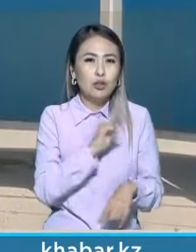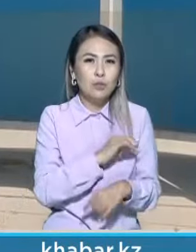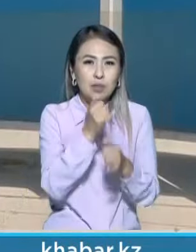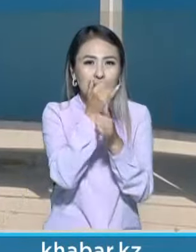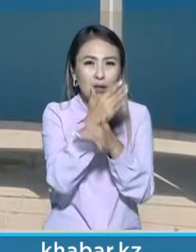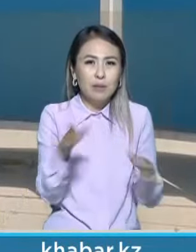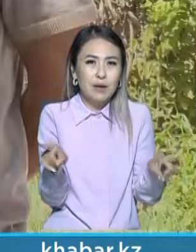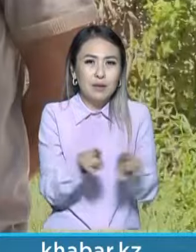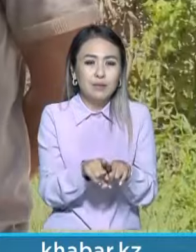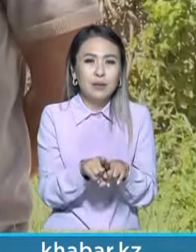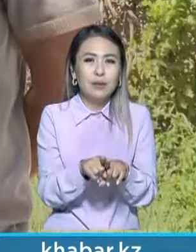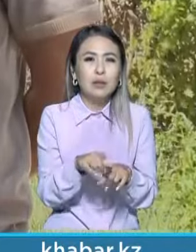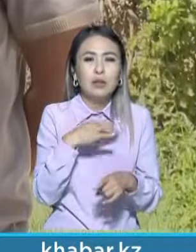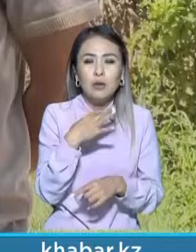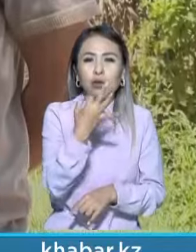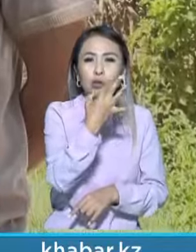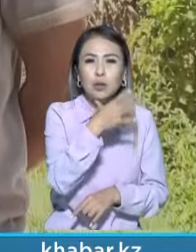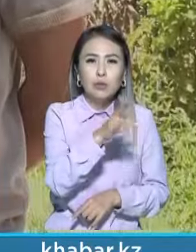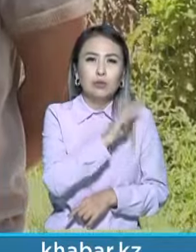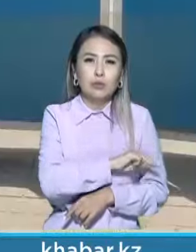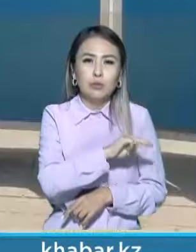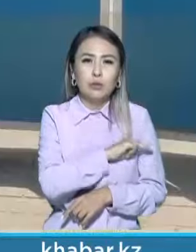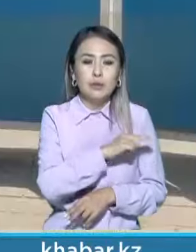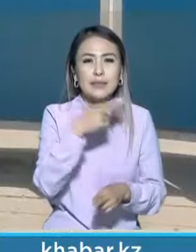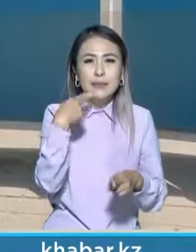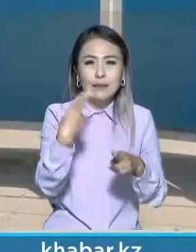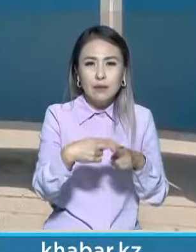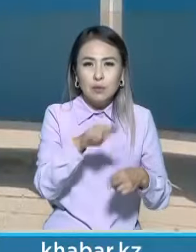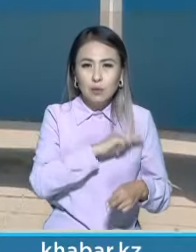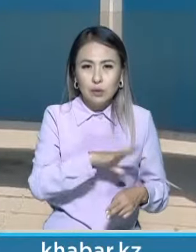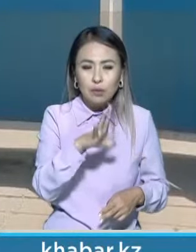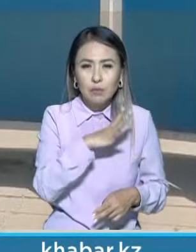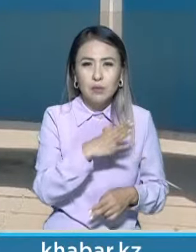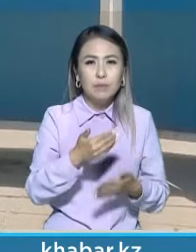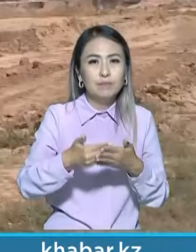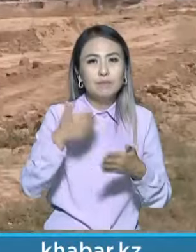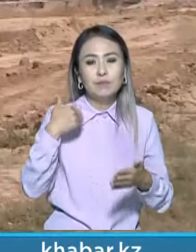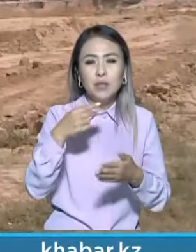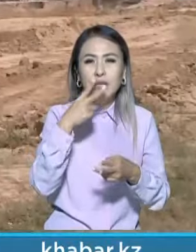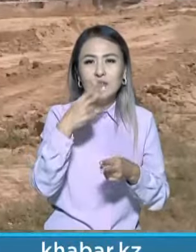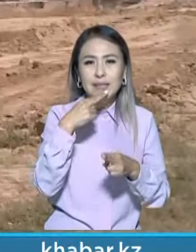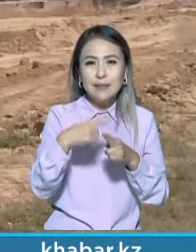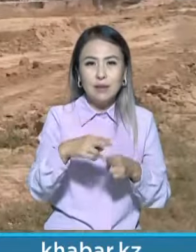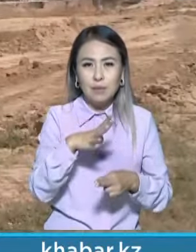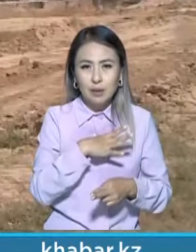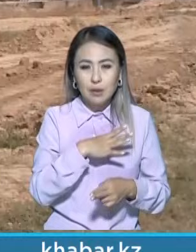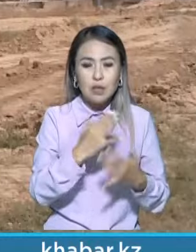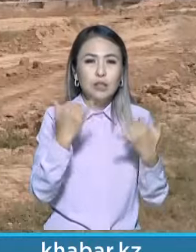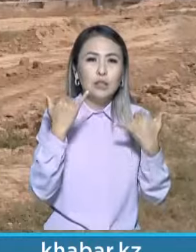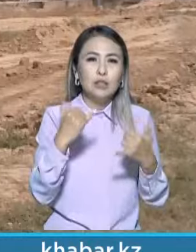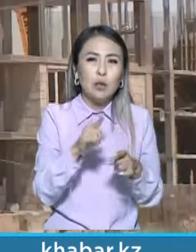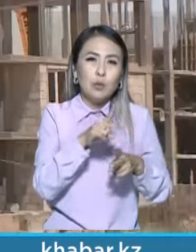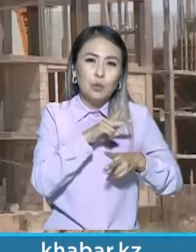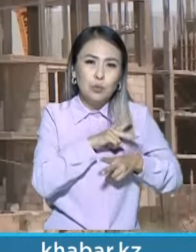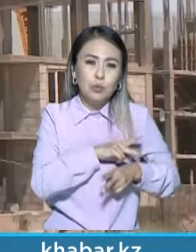басқа. Ұнайды жұмысым өзімге. Сіңілдерім істеді, менен алын екі сіңілім істеді. Құрылыс саласының дамуына елеулі